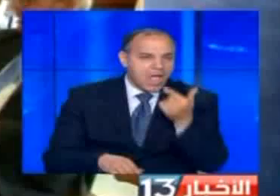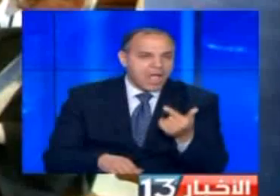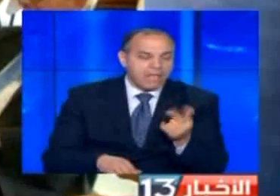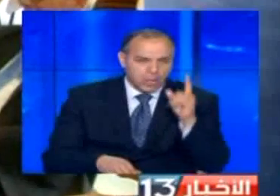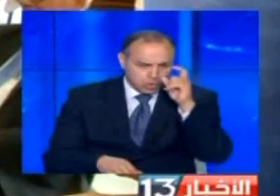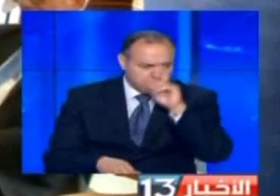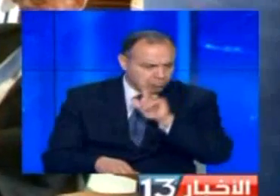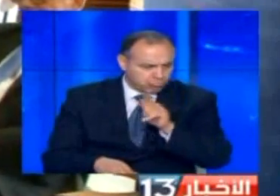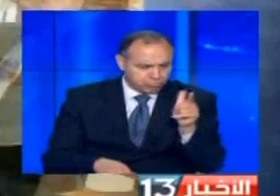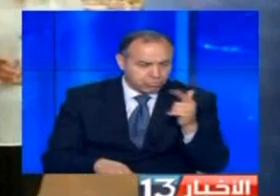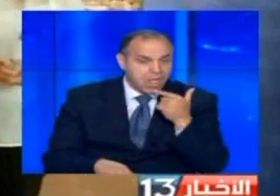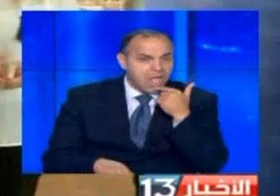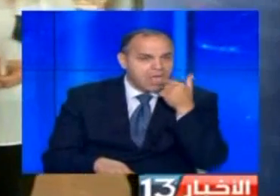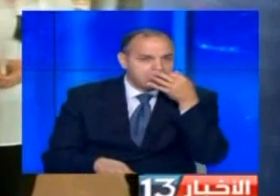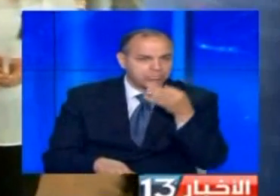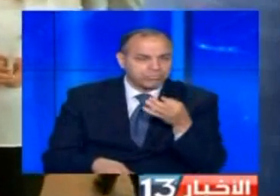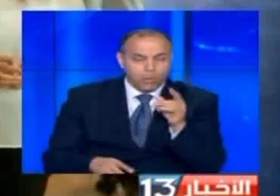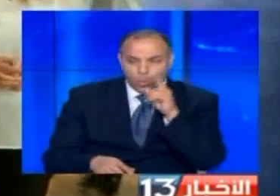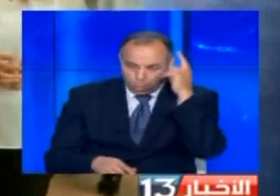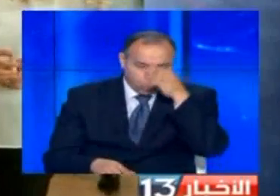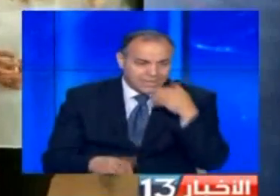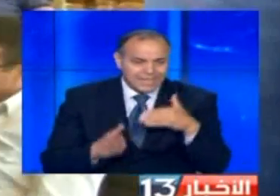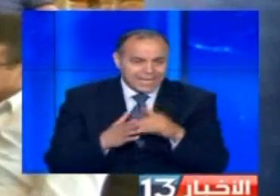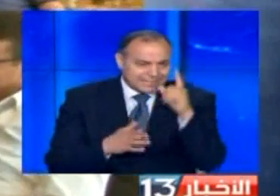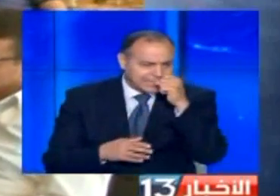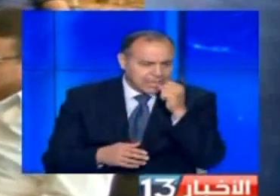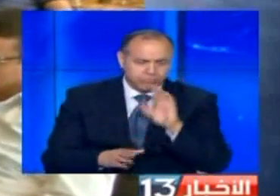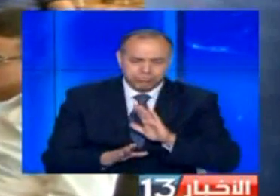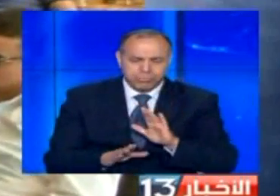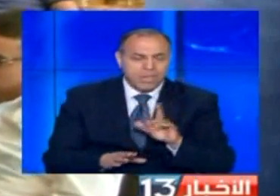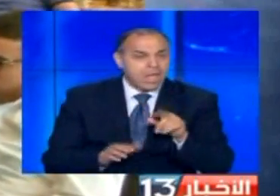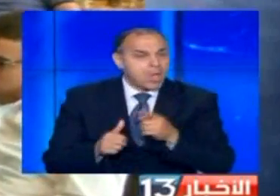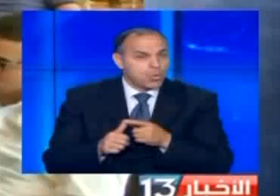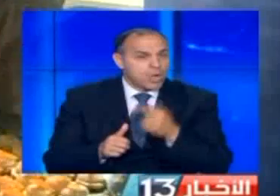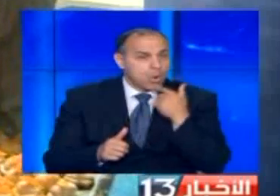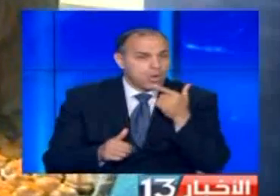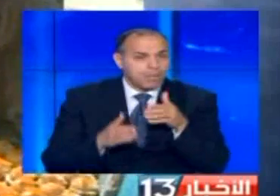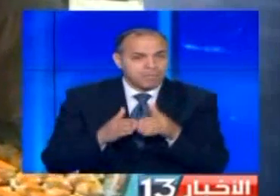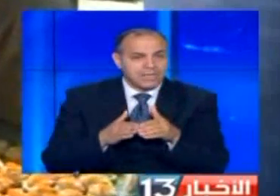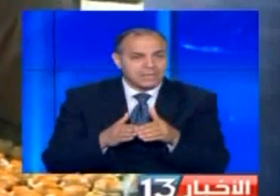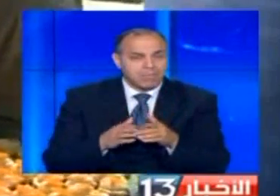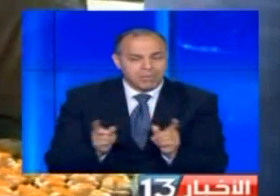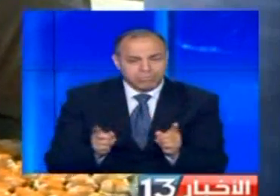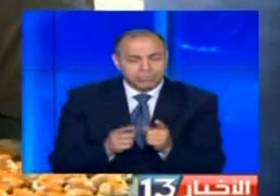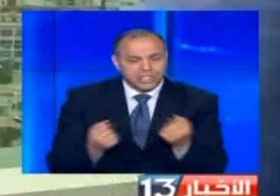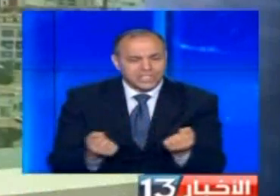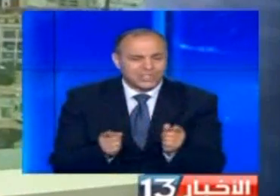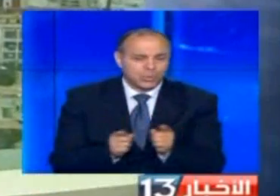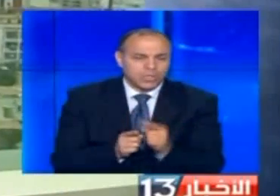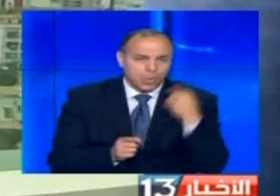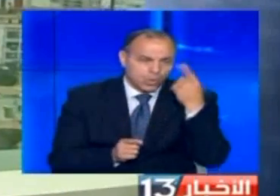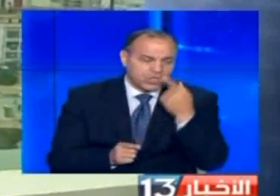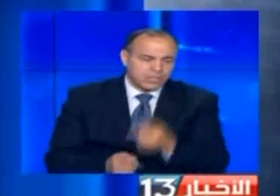الصعوبات ولن تتوقف عن مواجهه تحديات مختلفه لعل من ابرزها مطار محدود النشاط